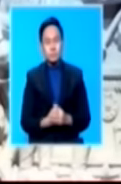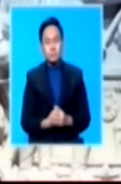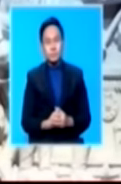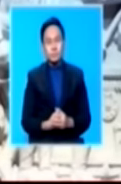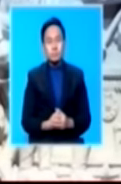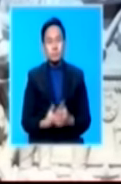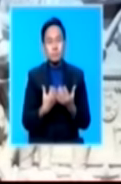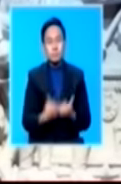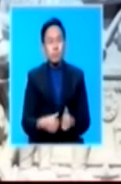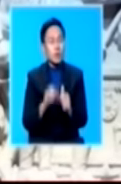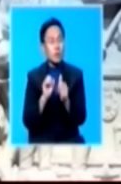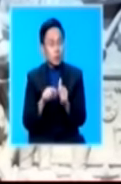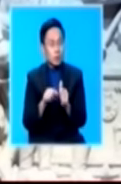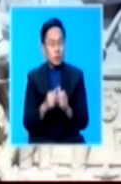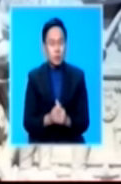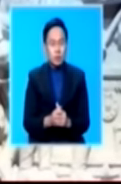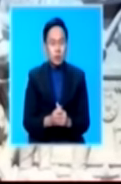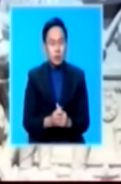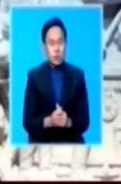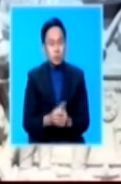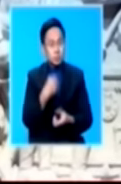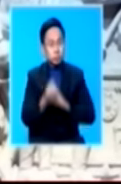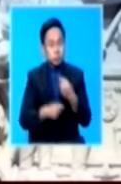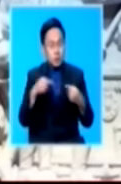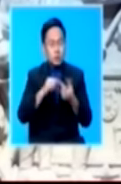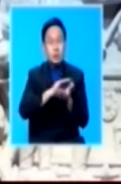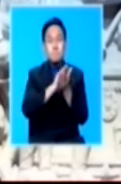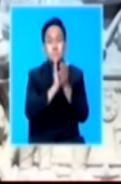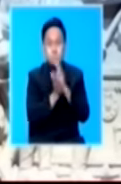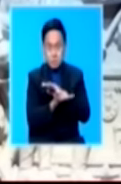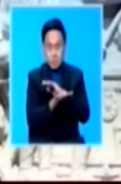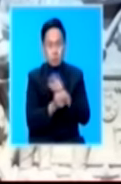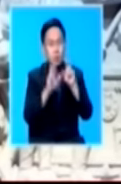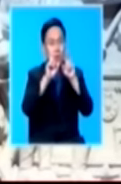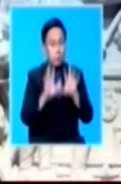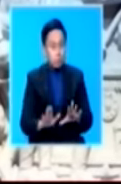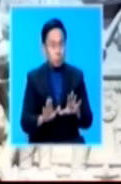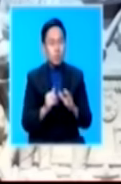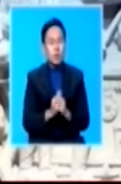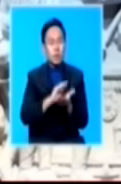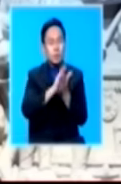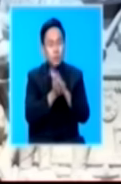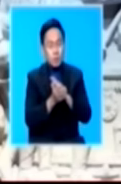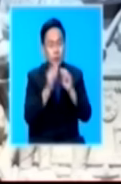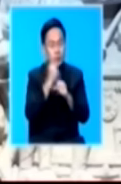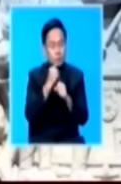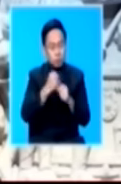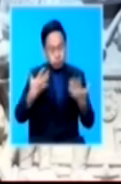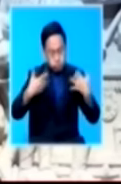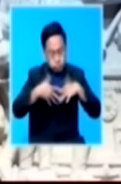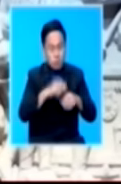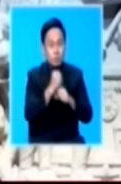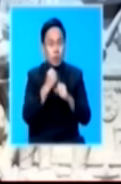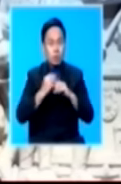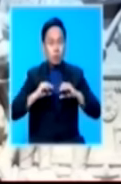ะสามารถเรียกว่าเป็นการเปลี่ยนแปลงทั้งระบบและรูปแบบของการทำงานร่วมกันนะครับทั้งข้าราชการ